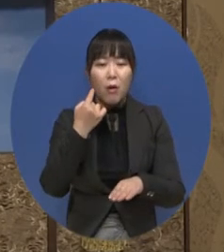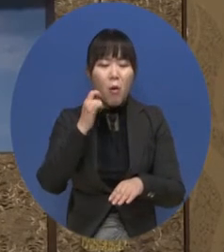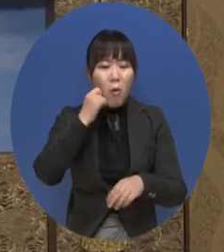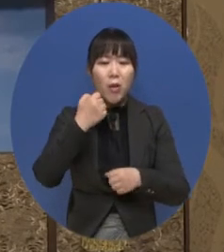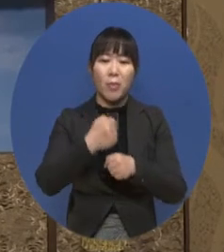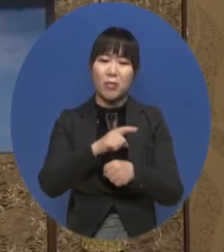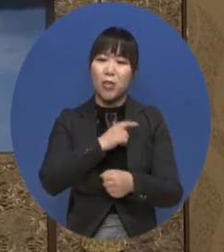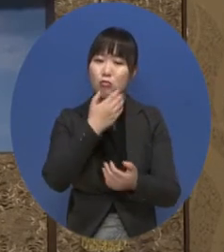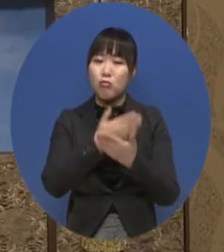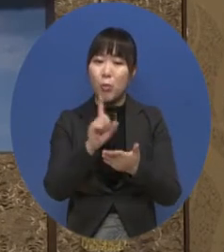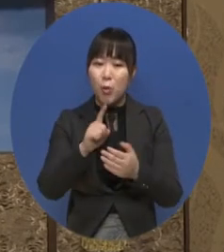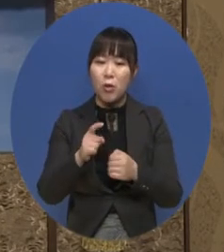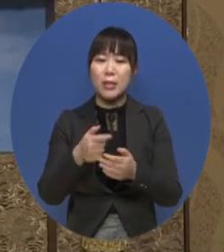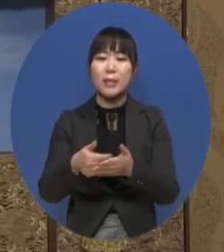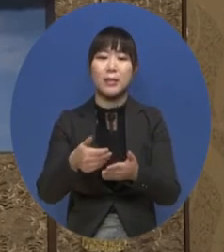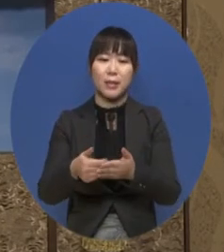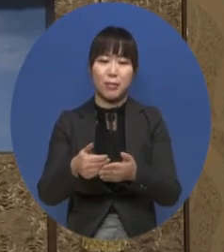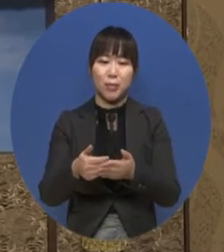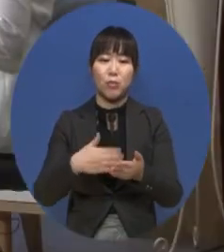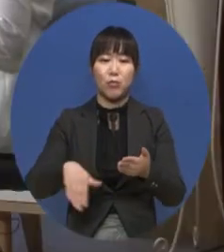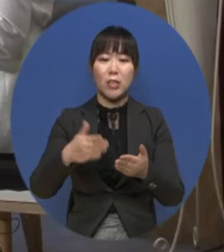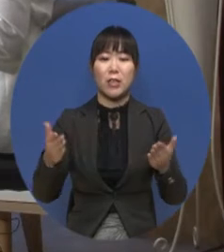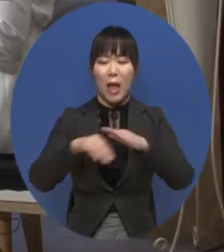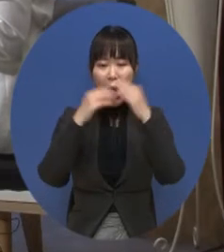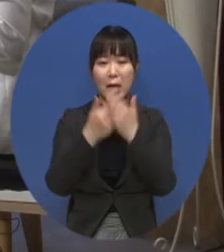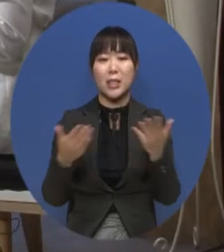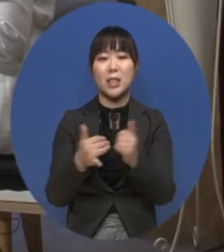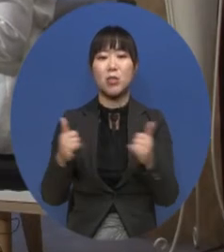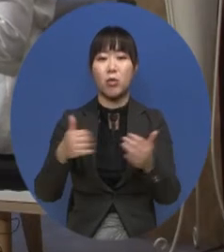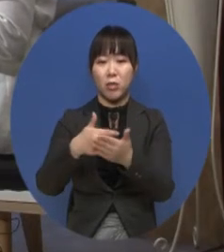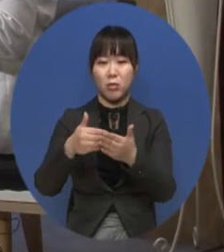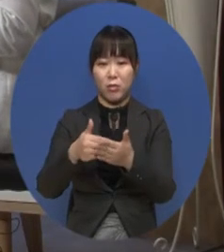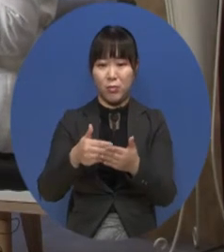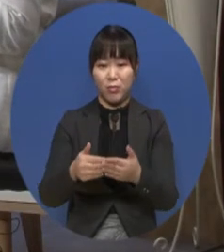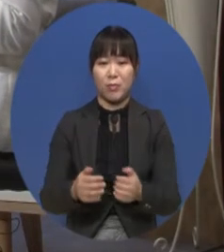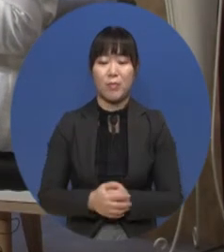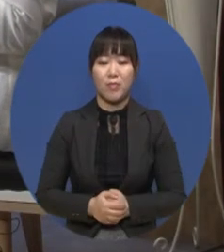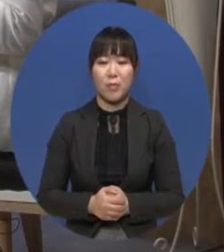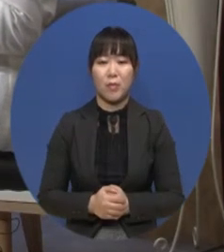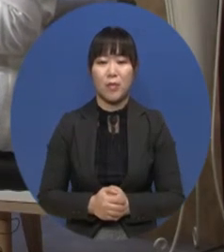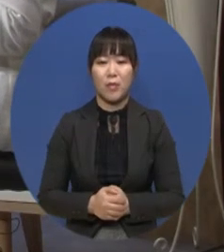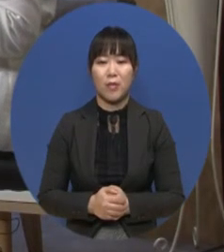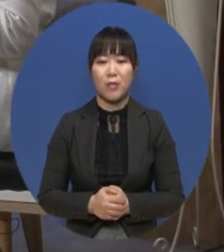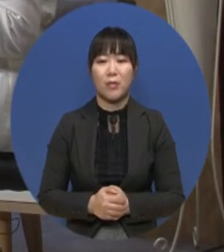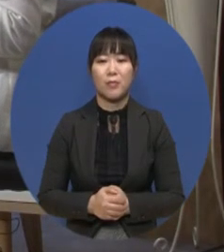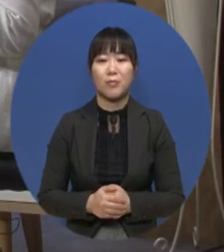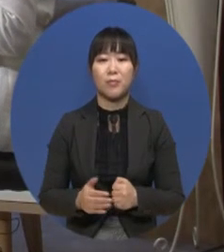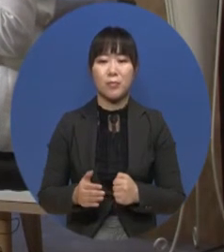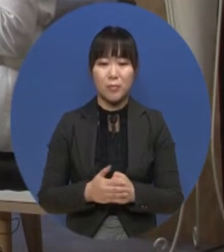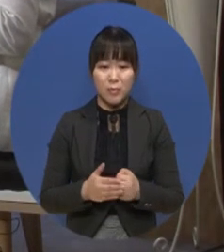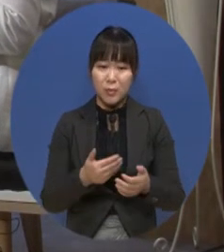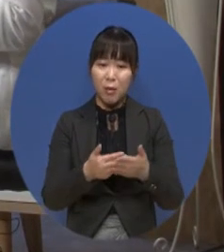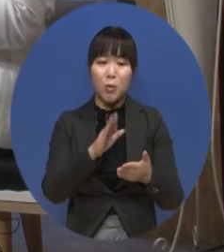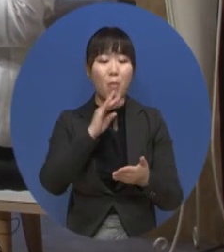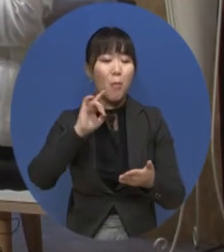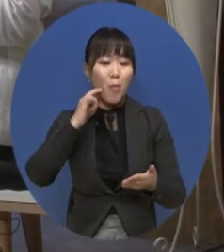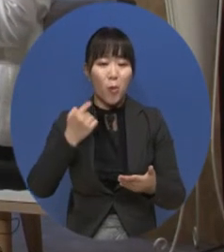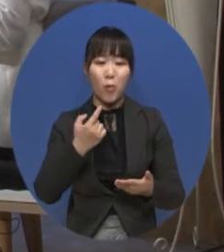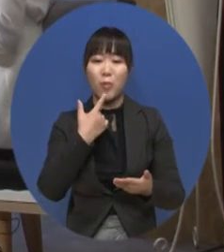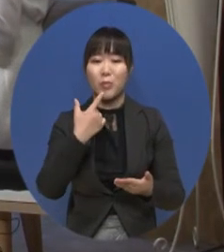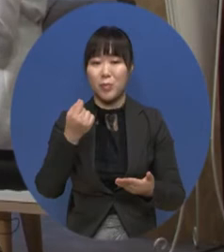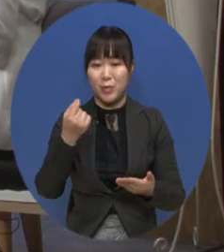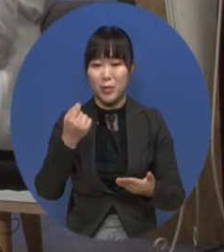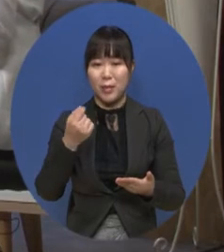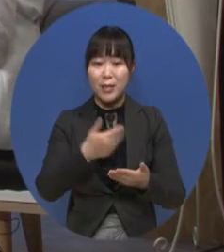만들고 제일 중요한 건 여기에 들어가는 그림을 저희 직원들이 다 그린 거거든요. 예, 그래서 이 그림을, 그림이 너무 예뻐요.